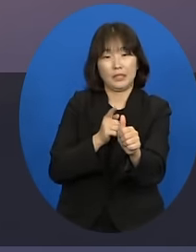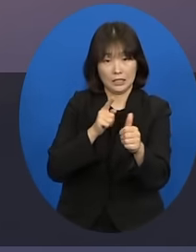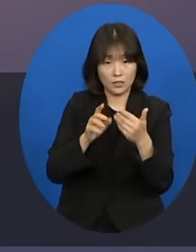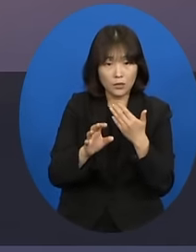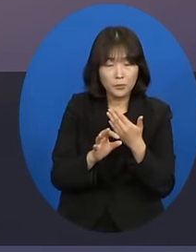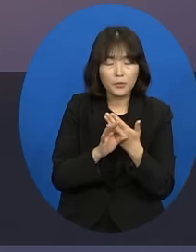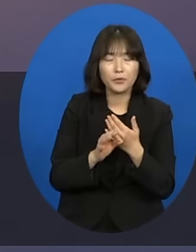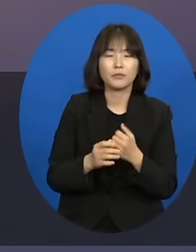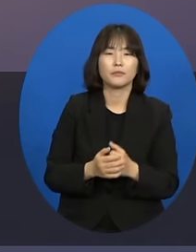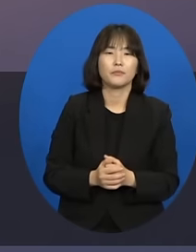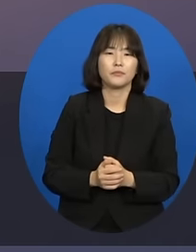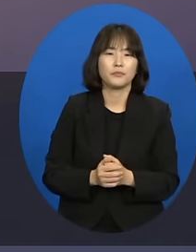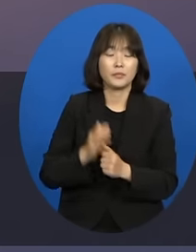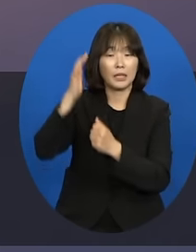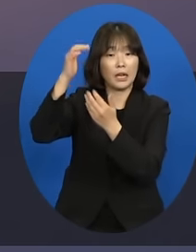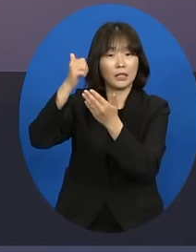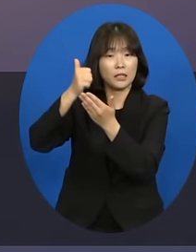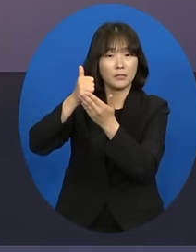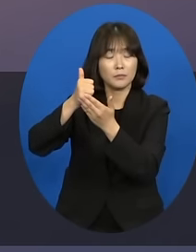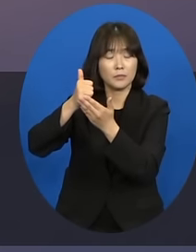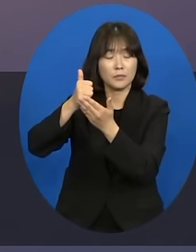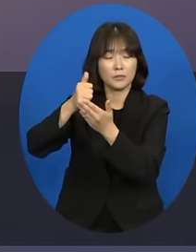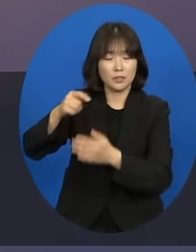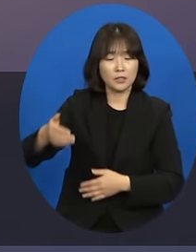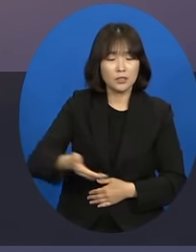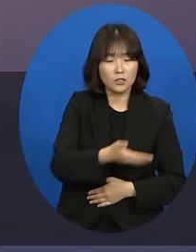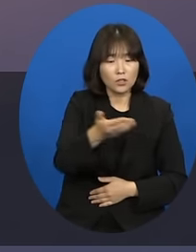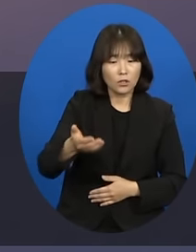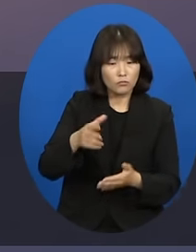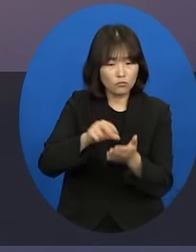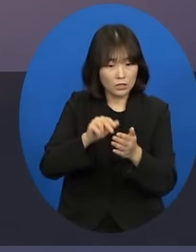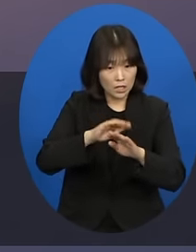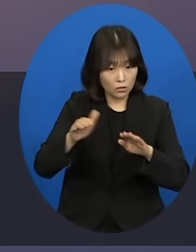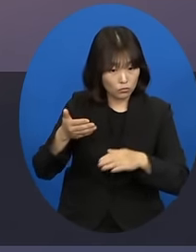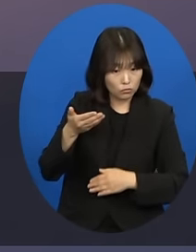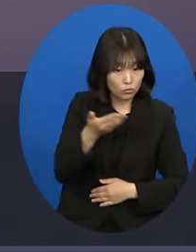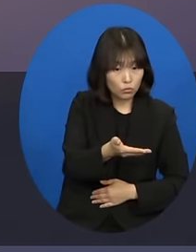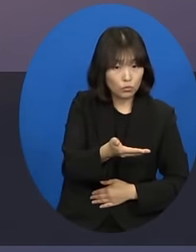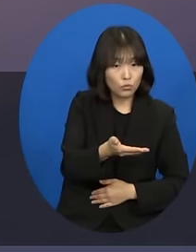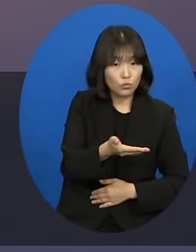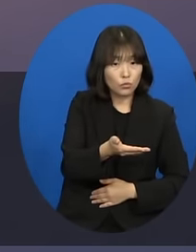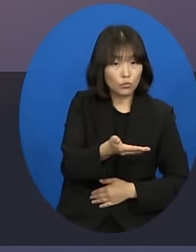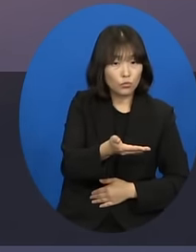그리하면 하나님이 너의 문제를 해결해 주실 것이다.